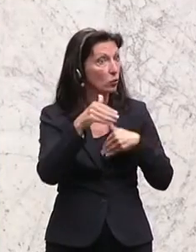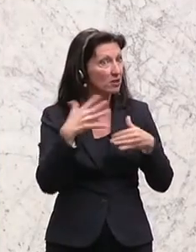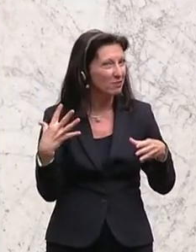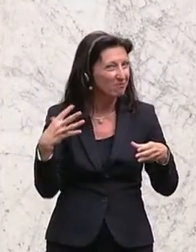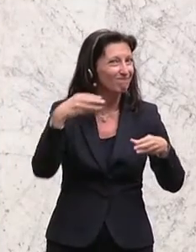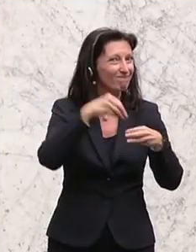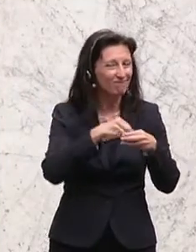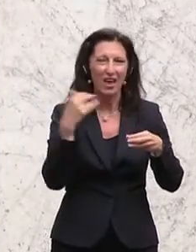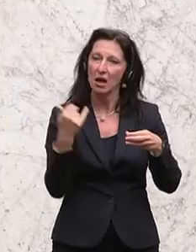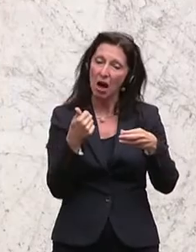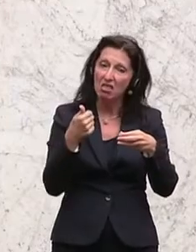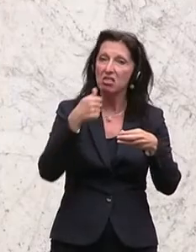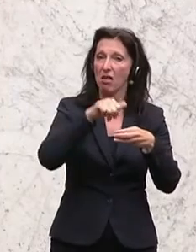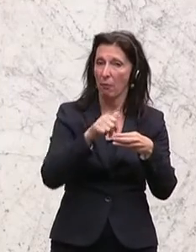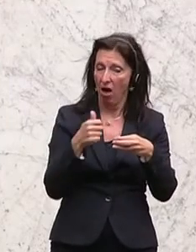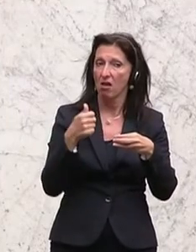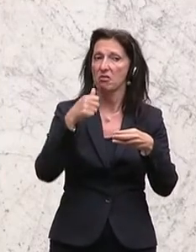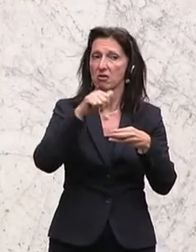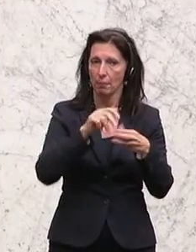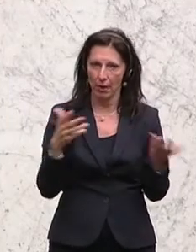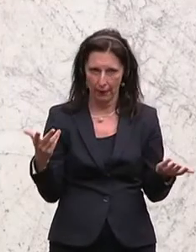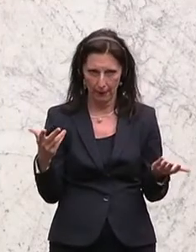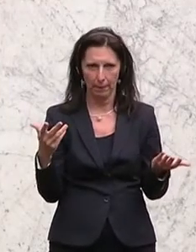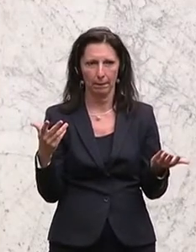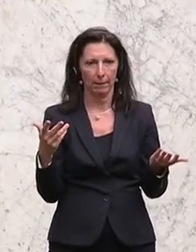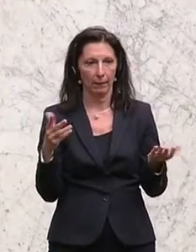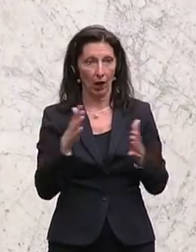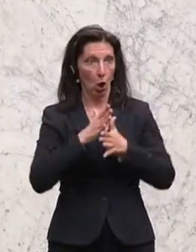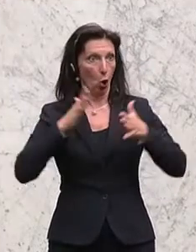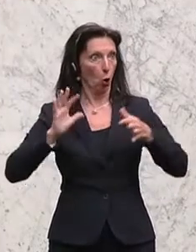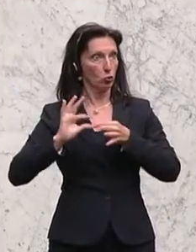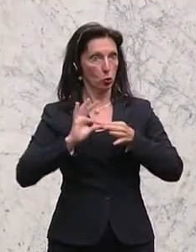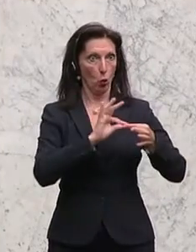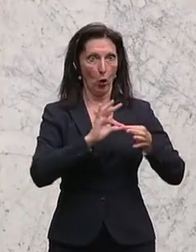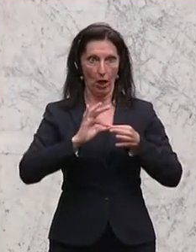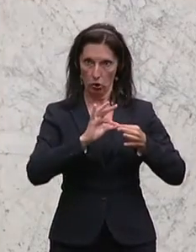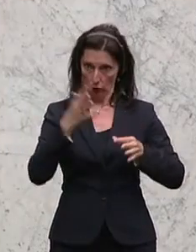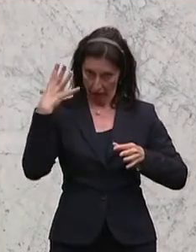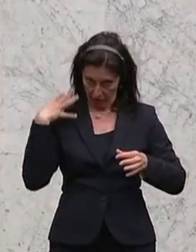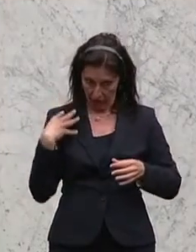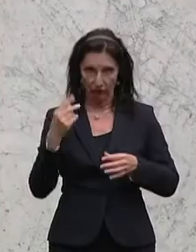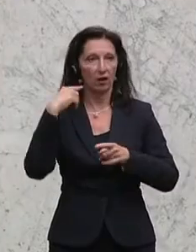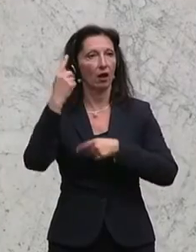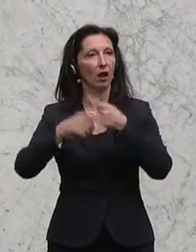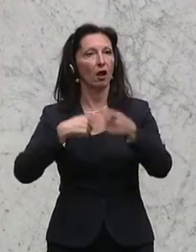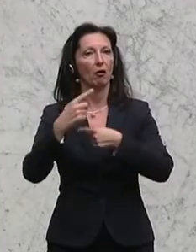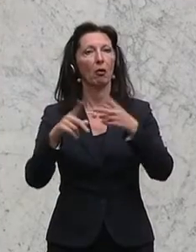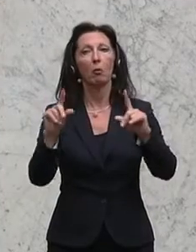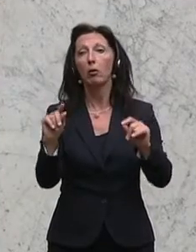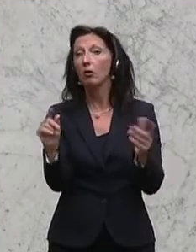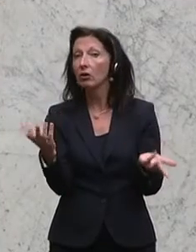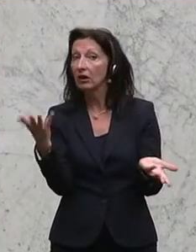mitbetreut. Und mit der Reanimation der Großen Koalition landete das wieder bei